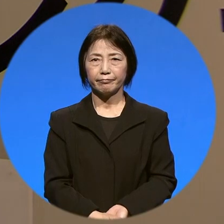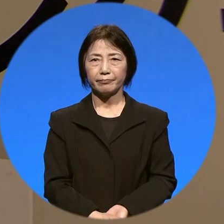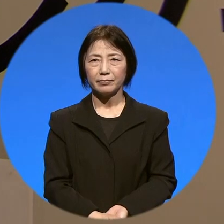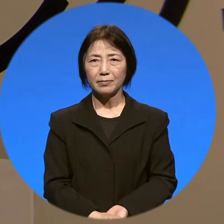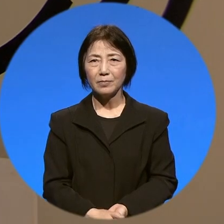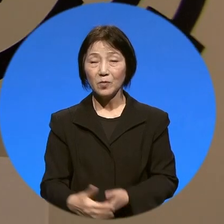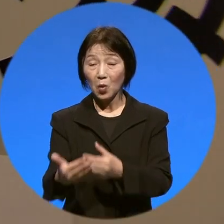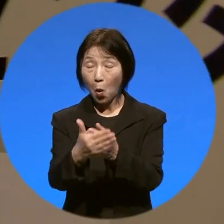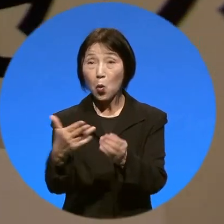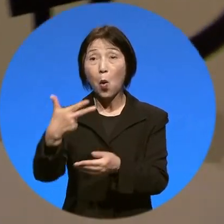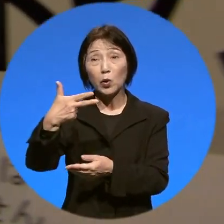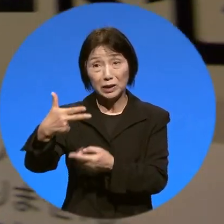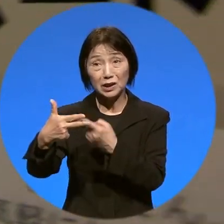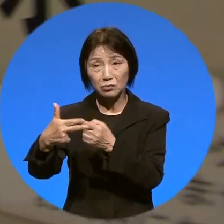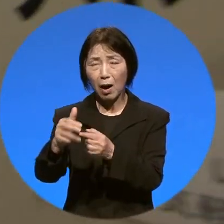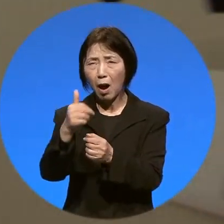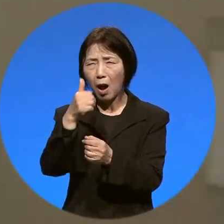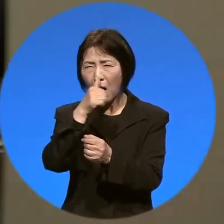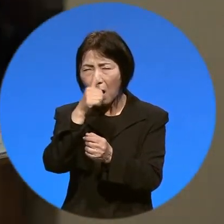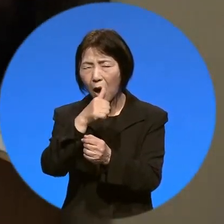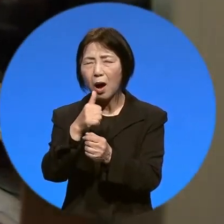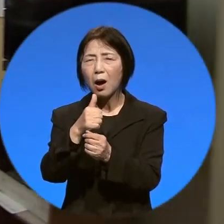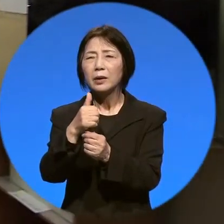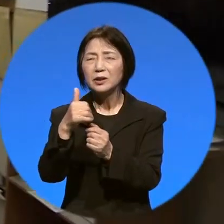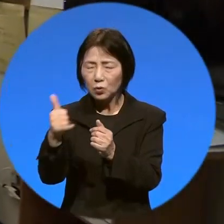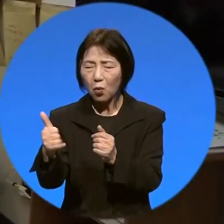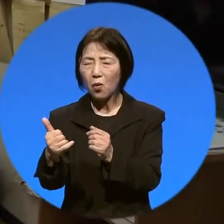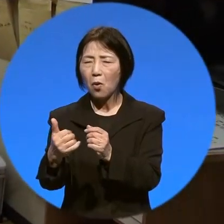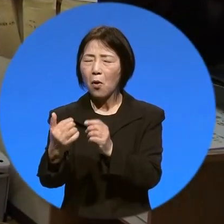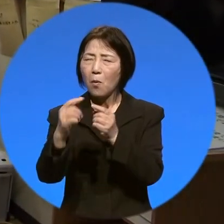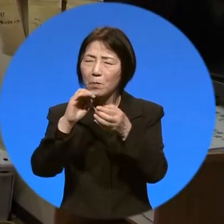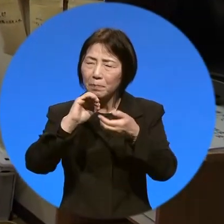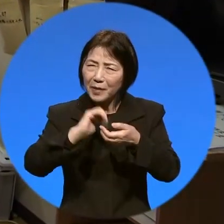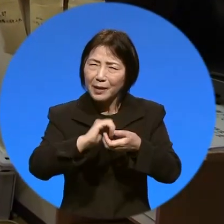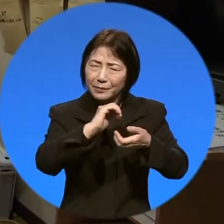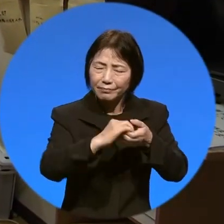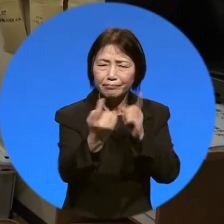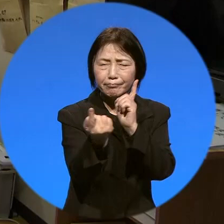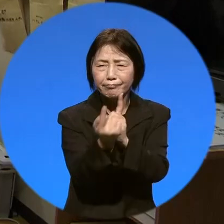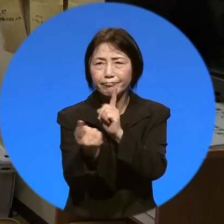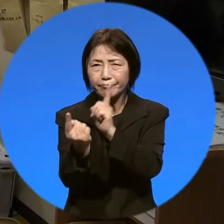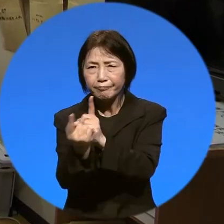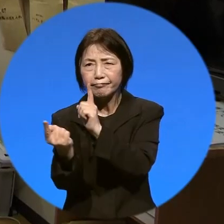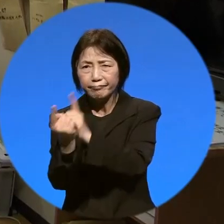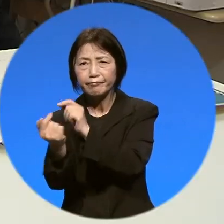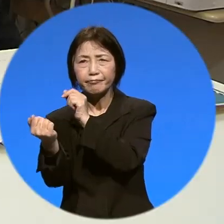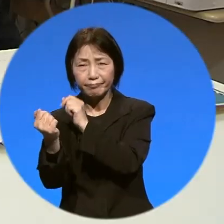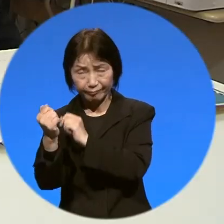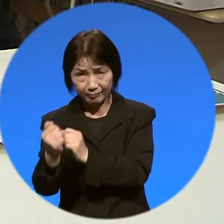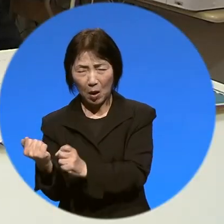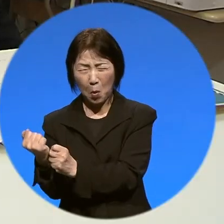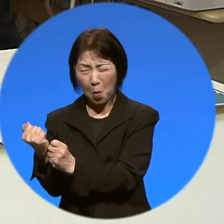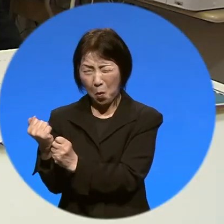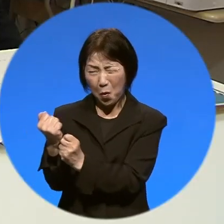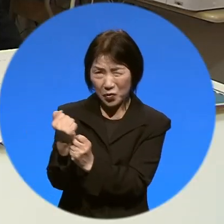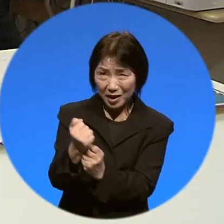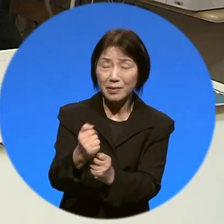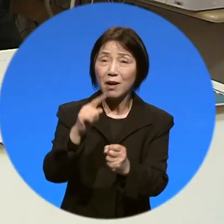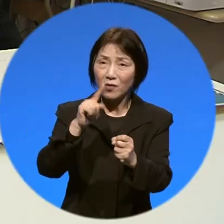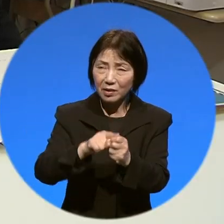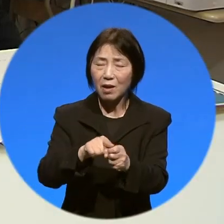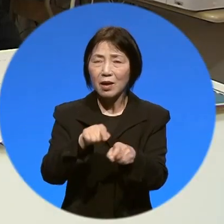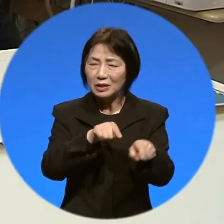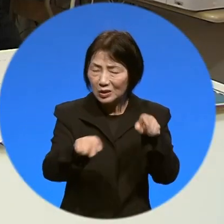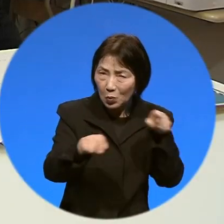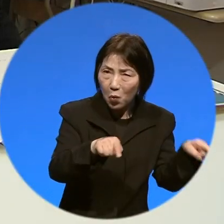保護司は罪を犯した人たちと定期的に面接を行い、更生に向けて指導や就職